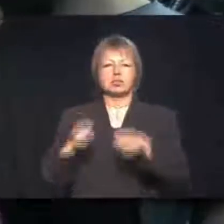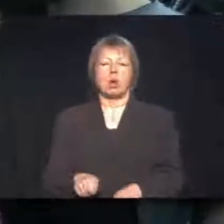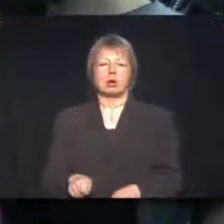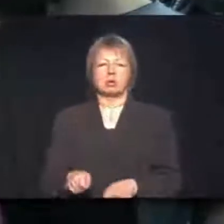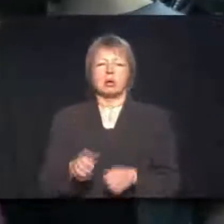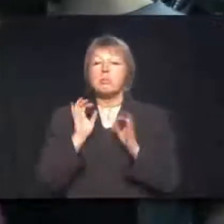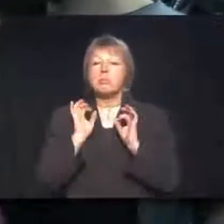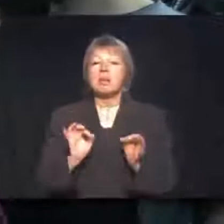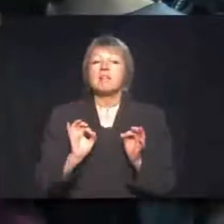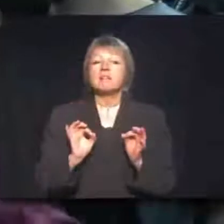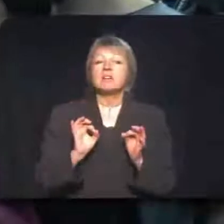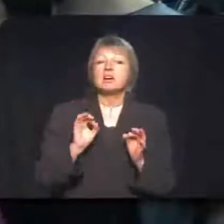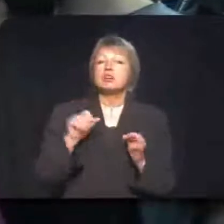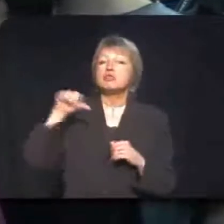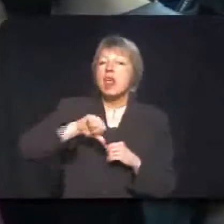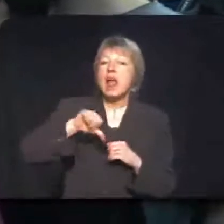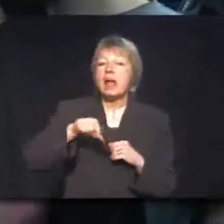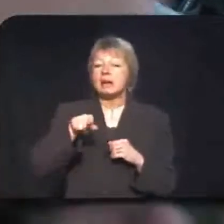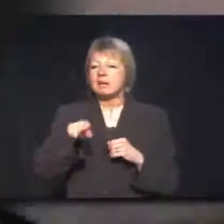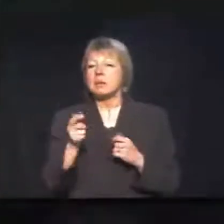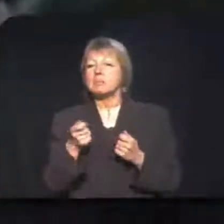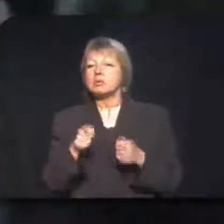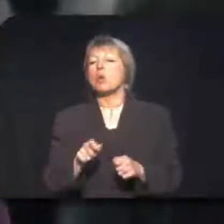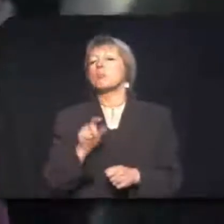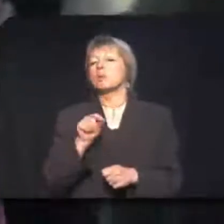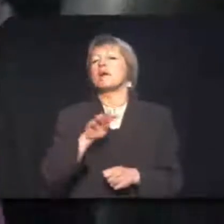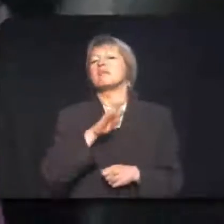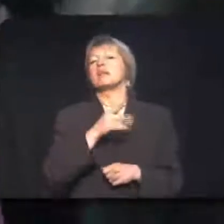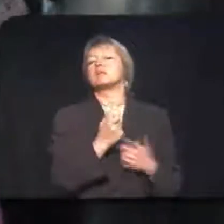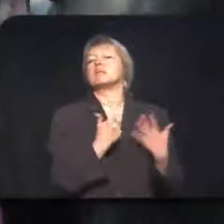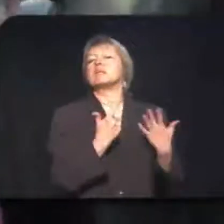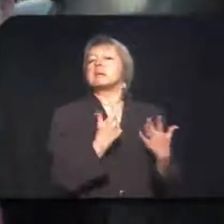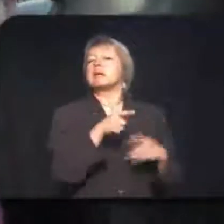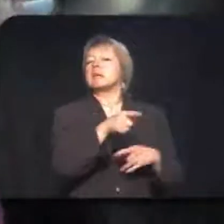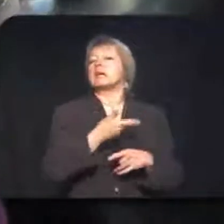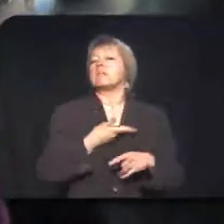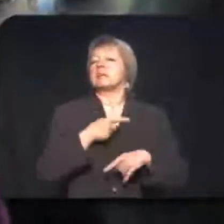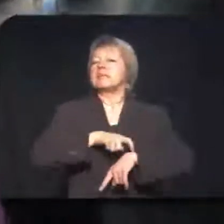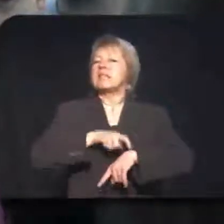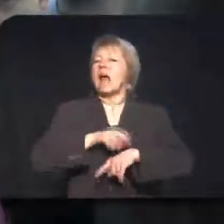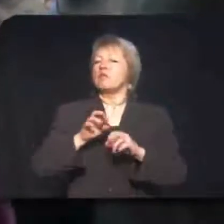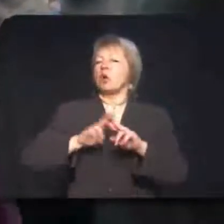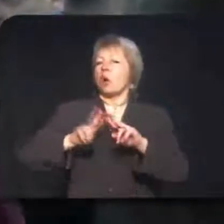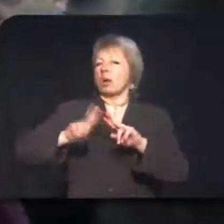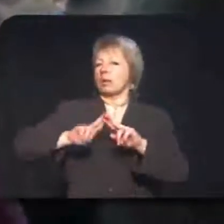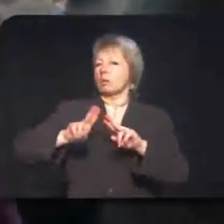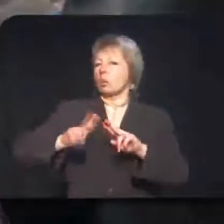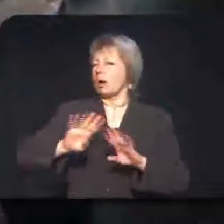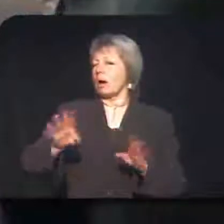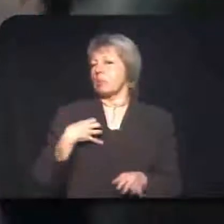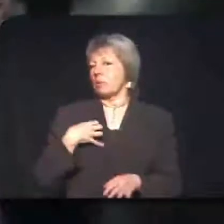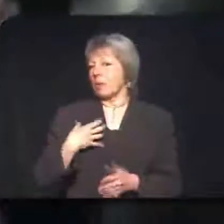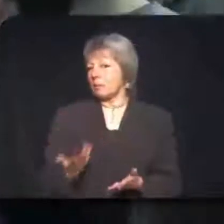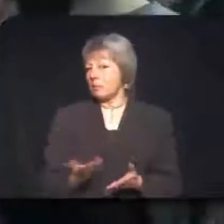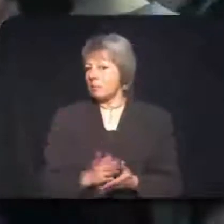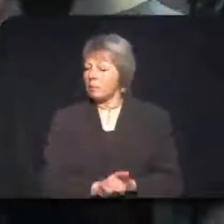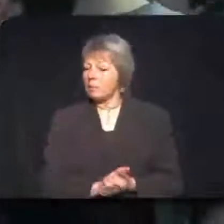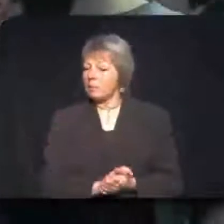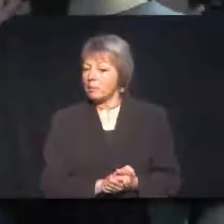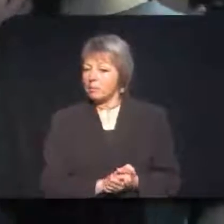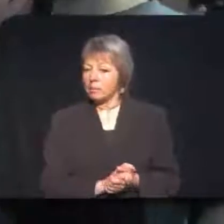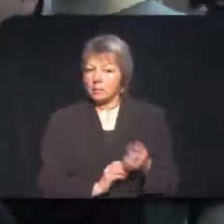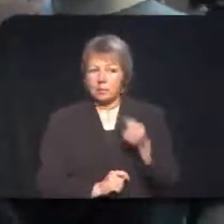beschlossen haben dann haben wir auch 24/7 wieder Zeit den zu korrigieren ja gut danke